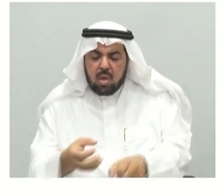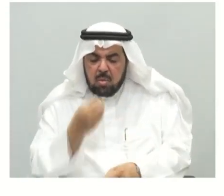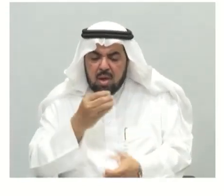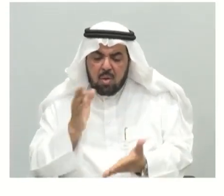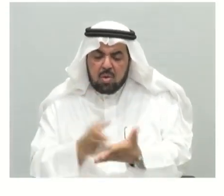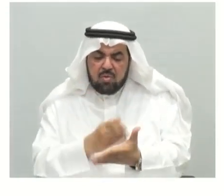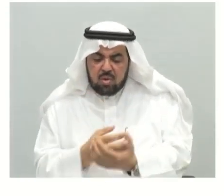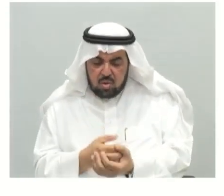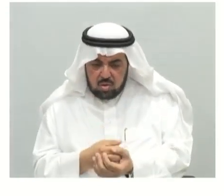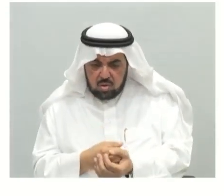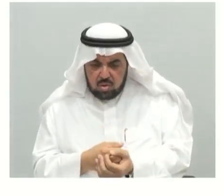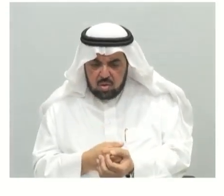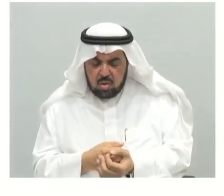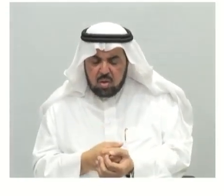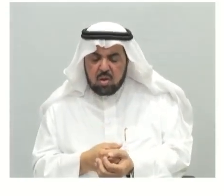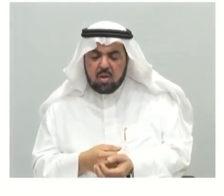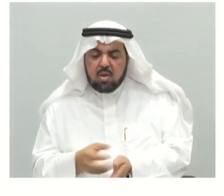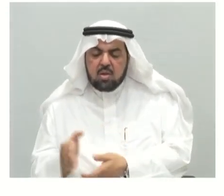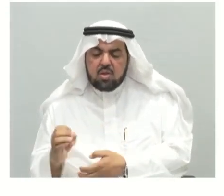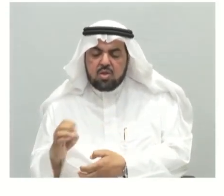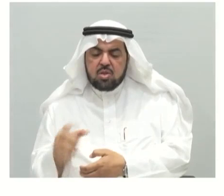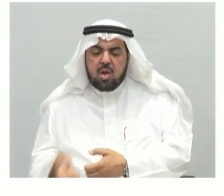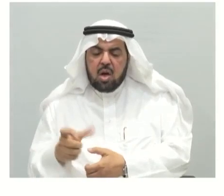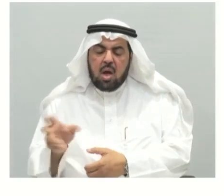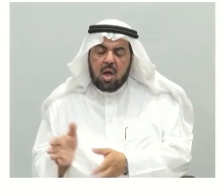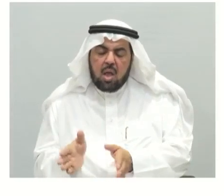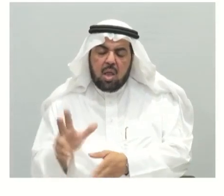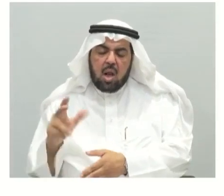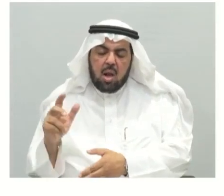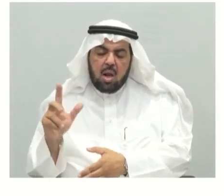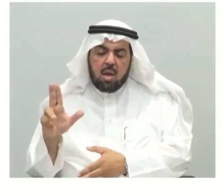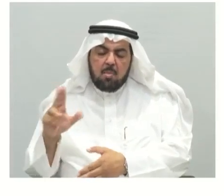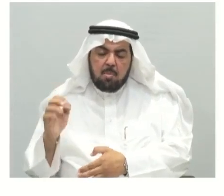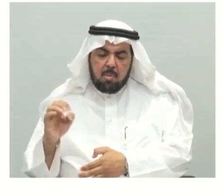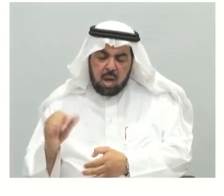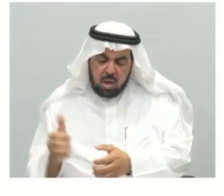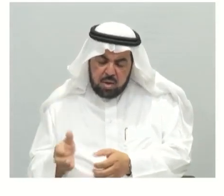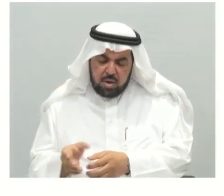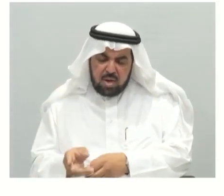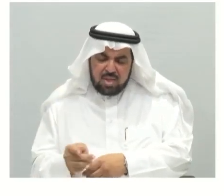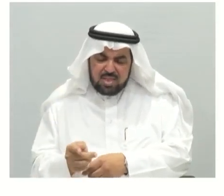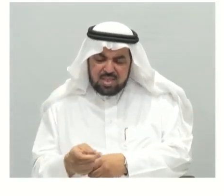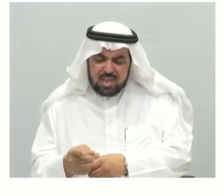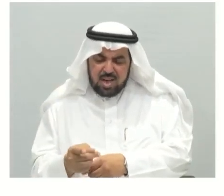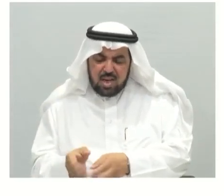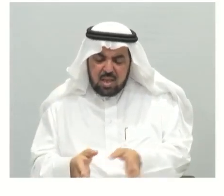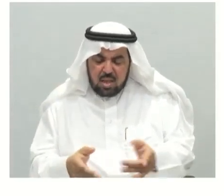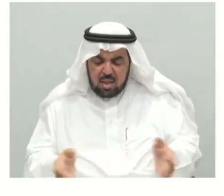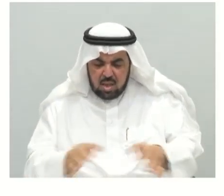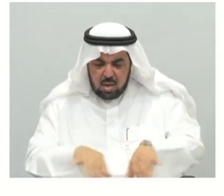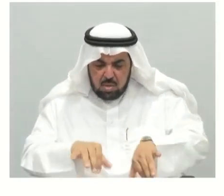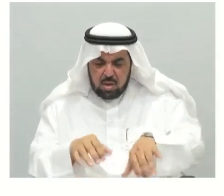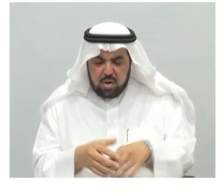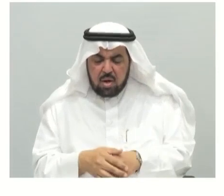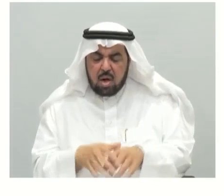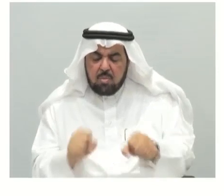تفتيته لدي جراد البحر ما هو التركيب الذي يستعمله جراد البحر للامساك